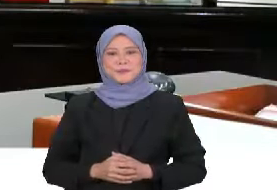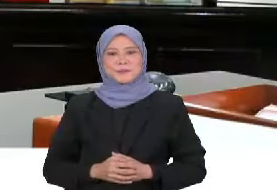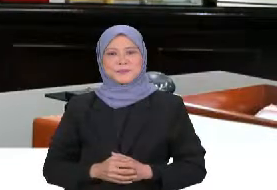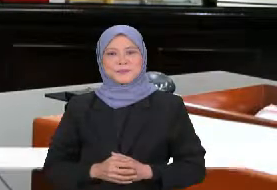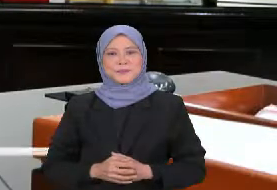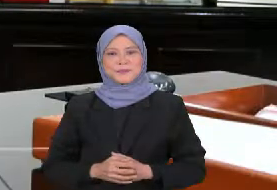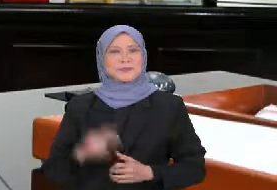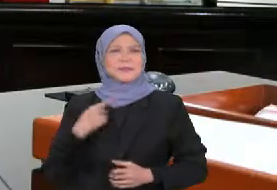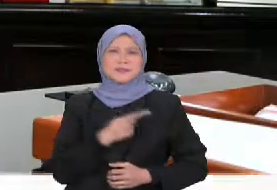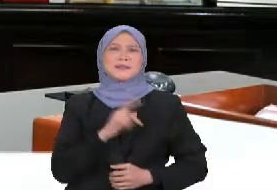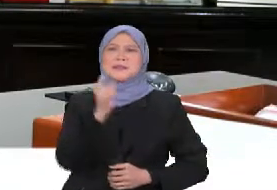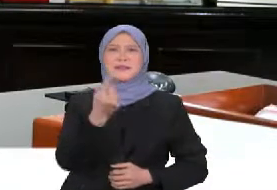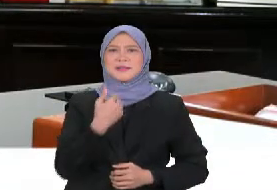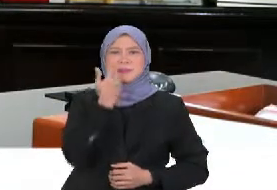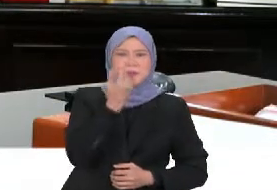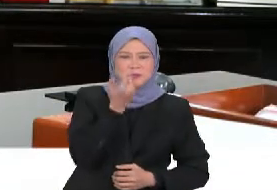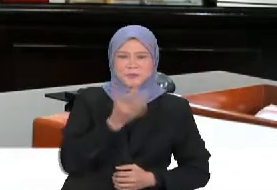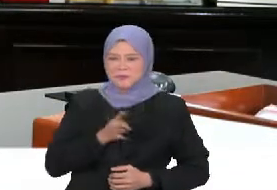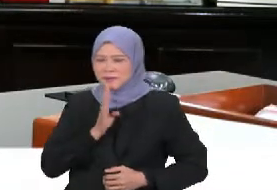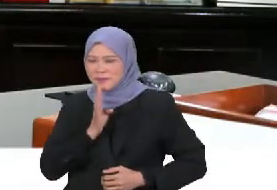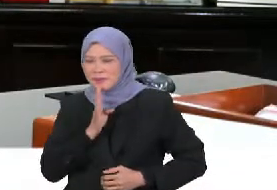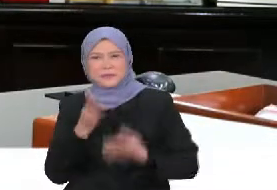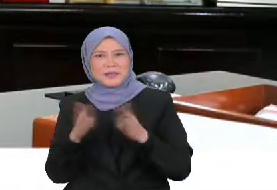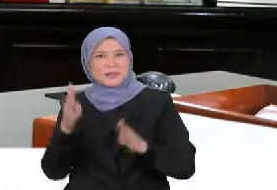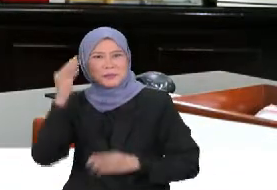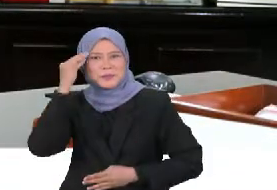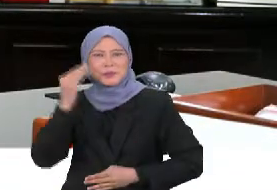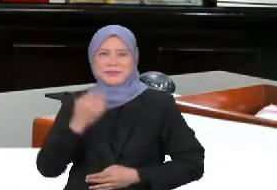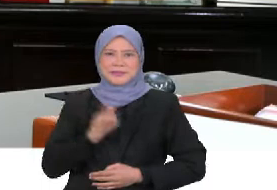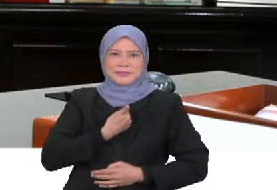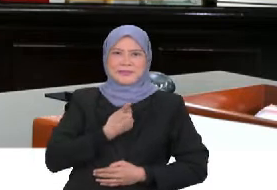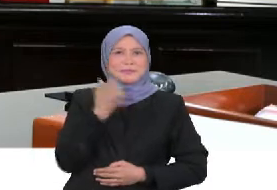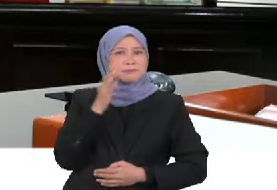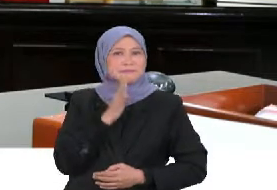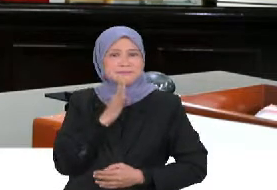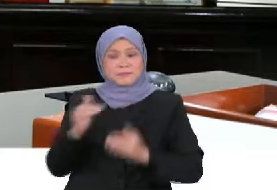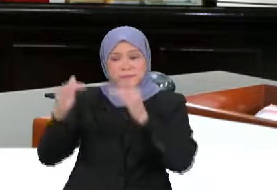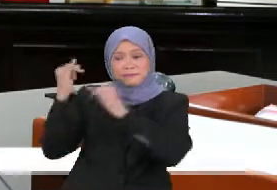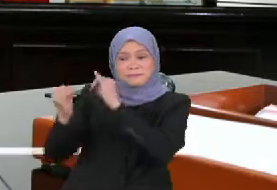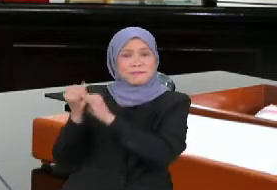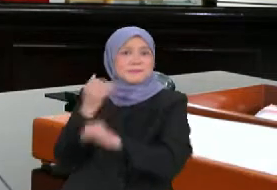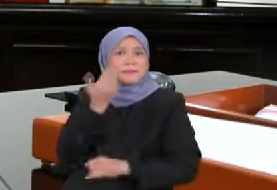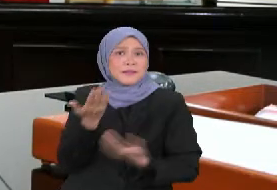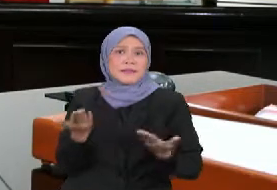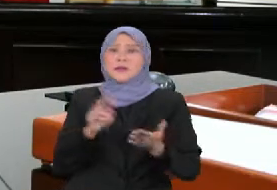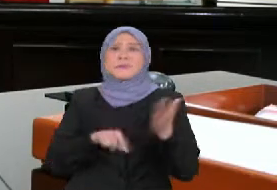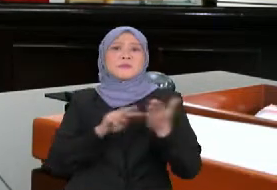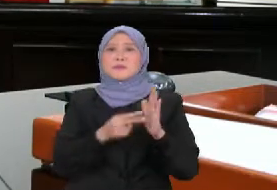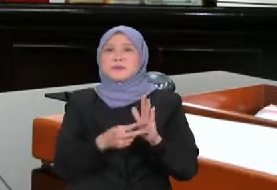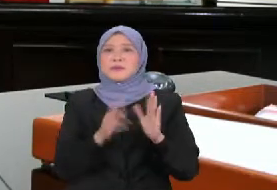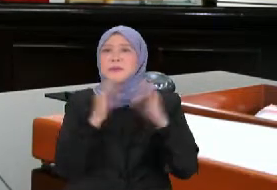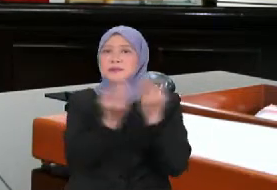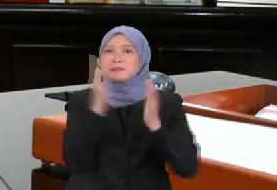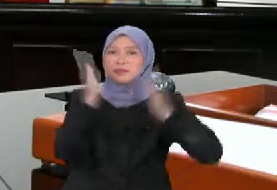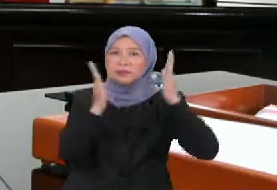Kita saja sebenarnya yang malu dan segan untuk bertutur dalam bahasa sendiri dalam khalayak antarabangsa. Apa erti keluarga Malaysia kalau